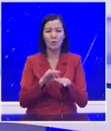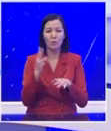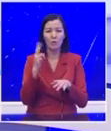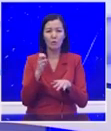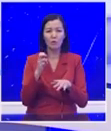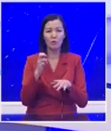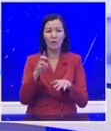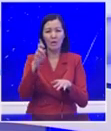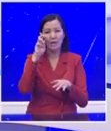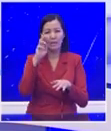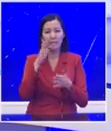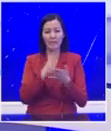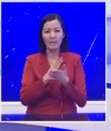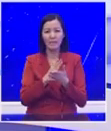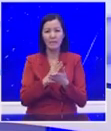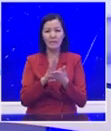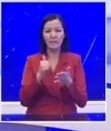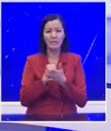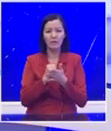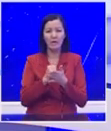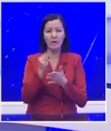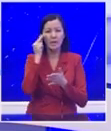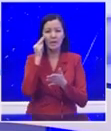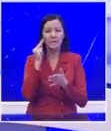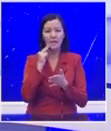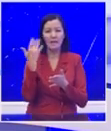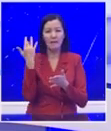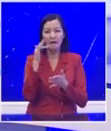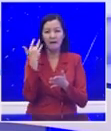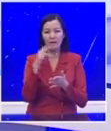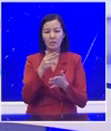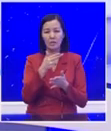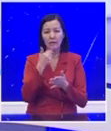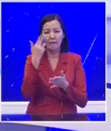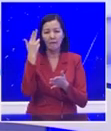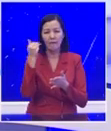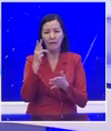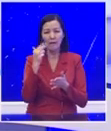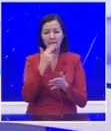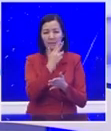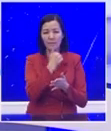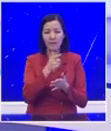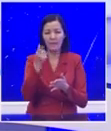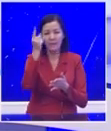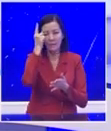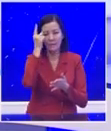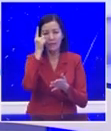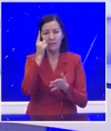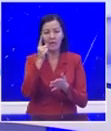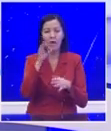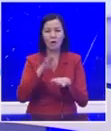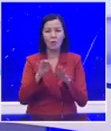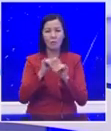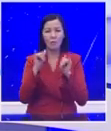вирусы 200-ге жуық аймақта тіркелген. Негізгі ошағы аспан асты елі ақш италия испания мен германияда ауру өршіп